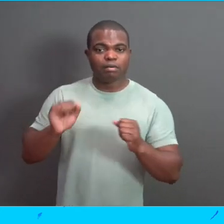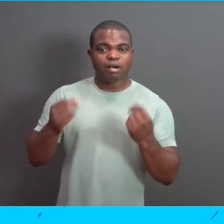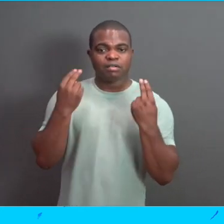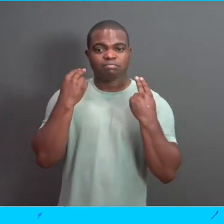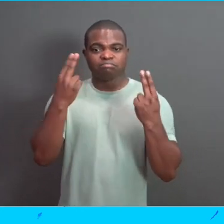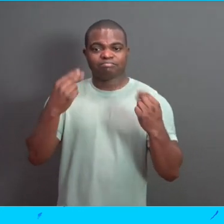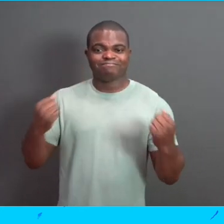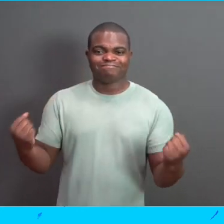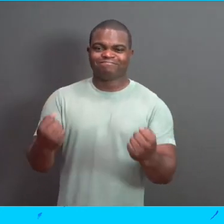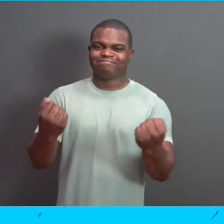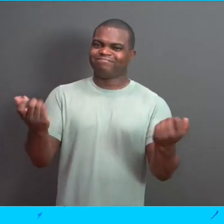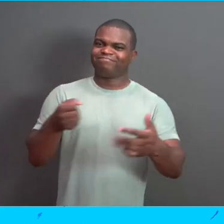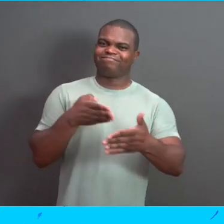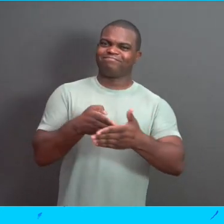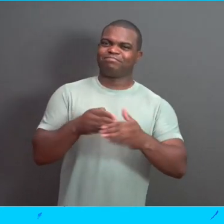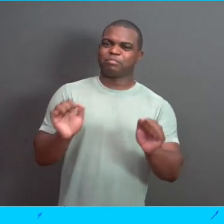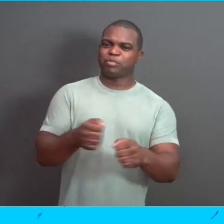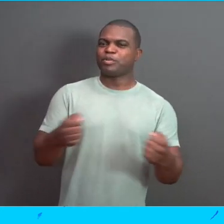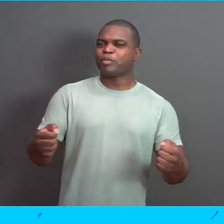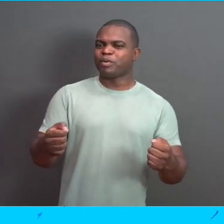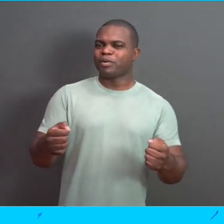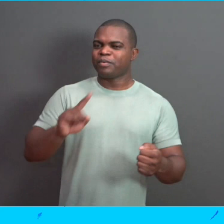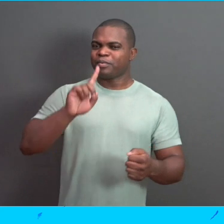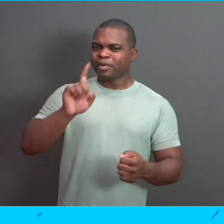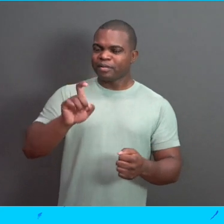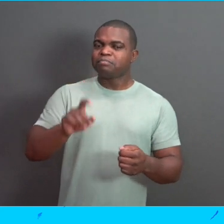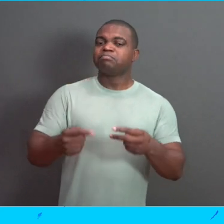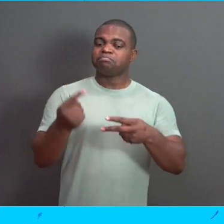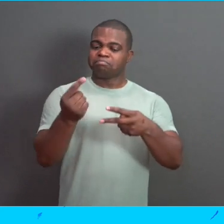Et le chômage, la pauvreté,